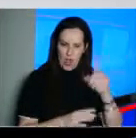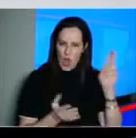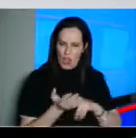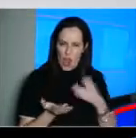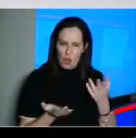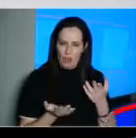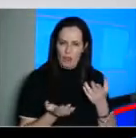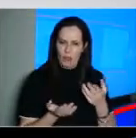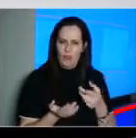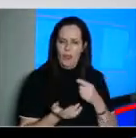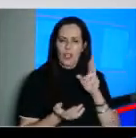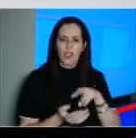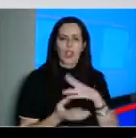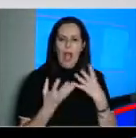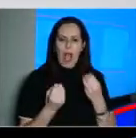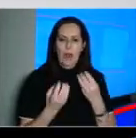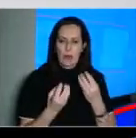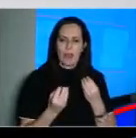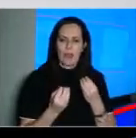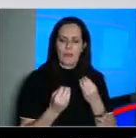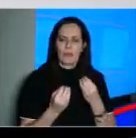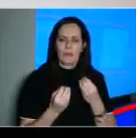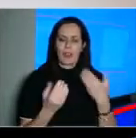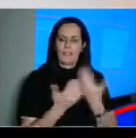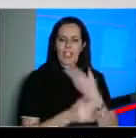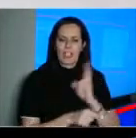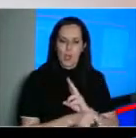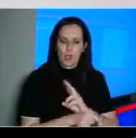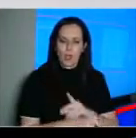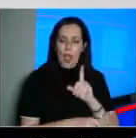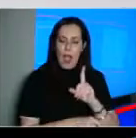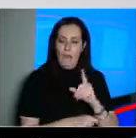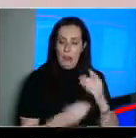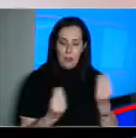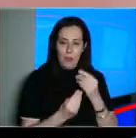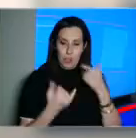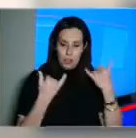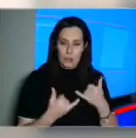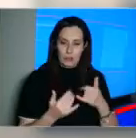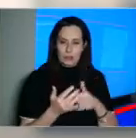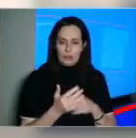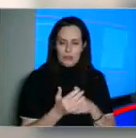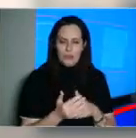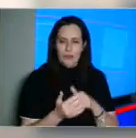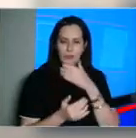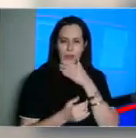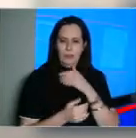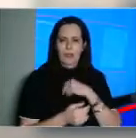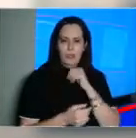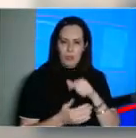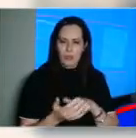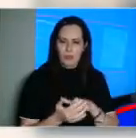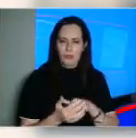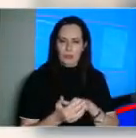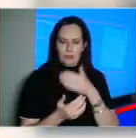נכון. יש לה הרבה פייק ניוז, אבל הידיעה החמה של היום, ושוב, אני לא רוצה שנמסגר את הדבר הזה